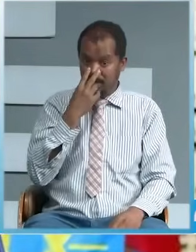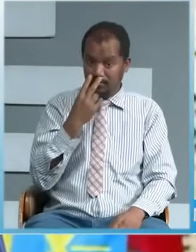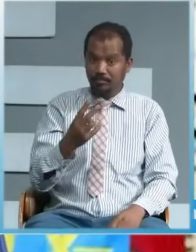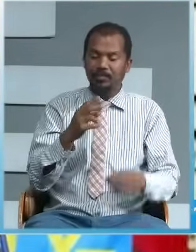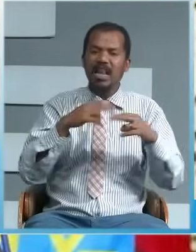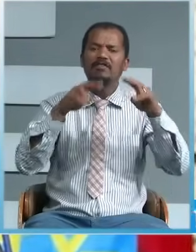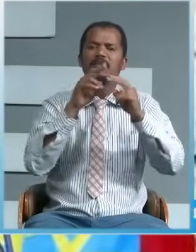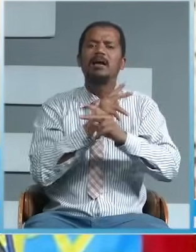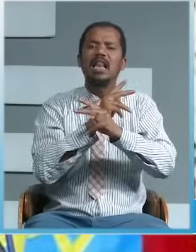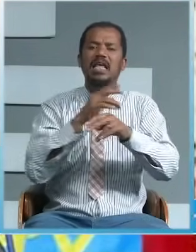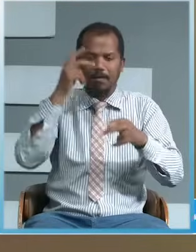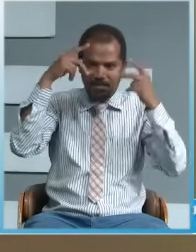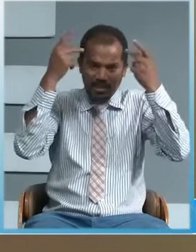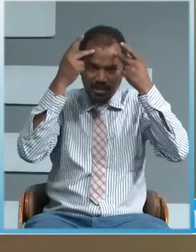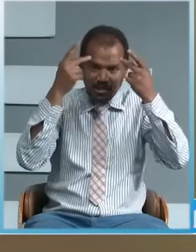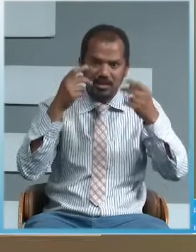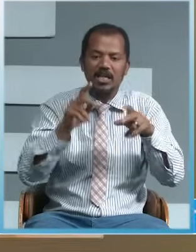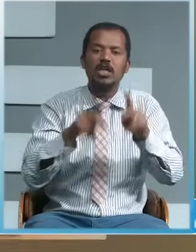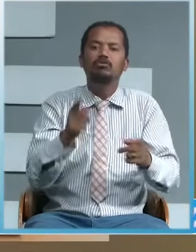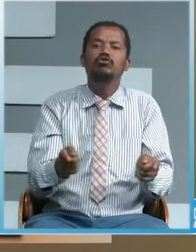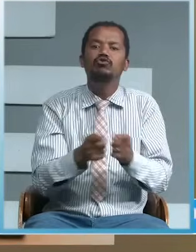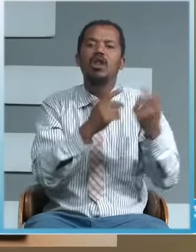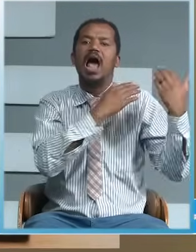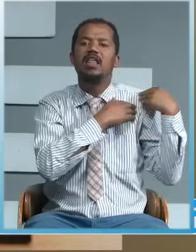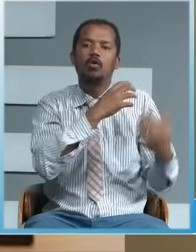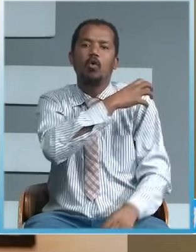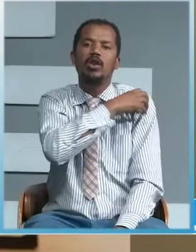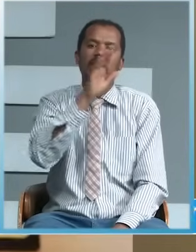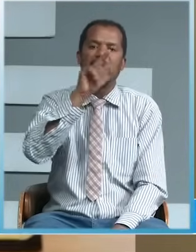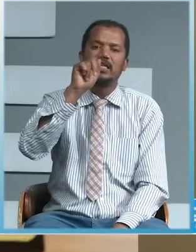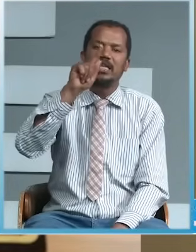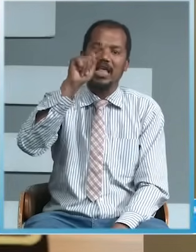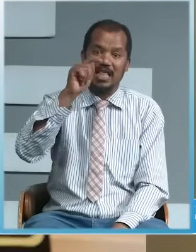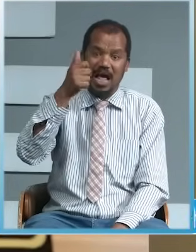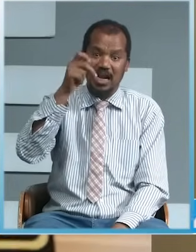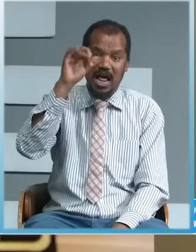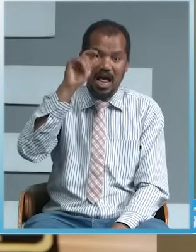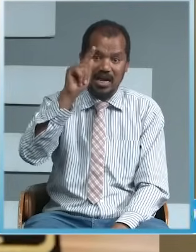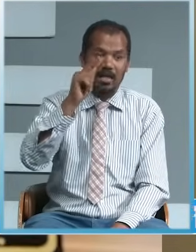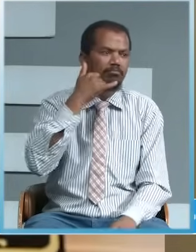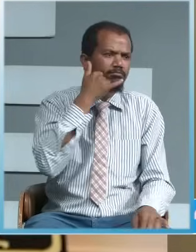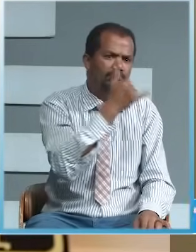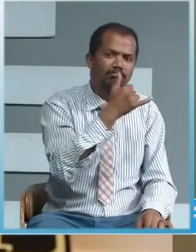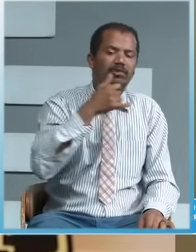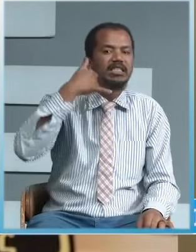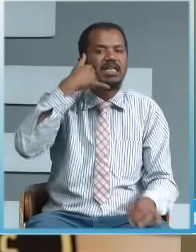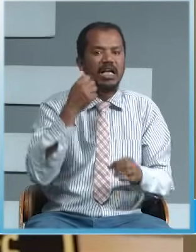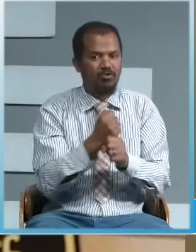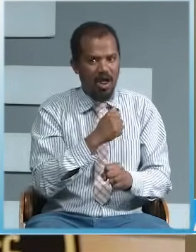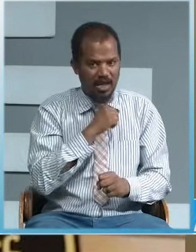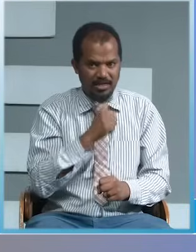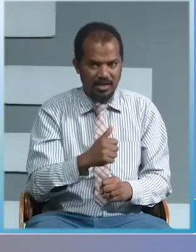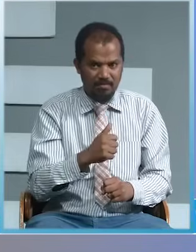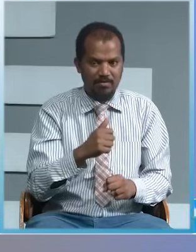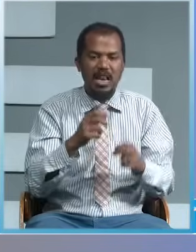በሚመለከት ለኢፌሪ መከላከያ ሚኒስቴር የህዝብ ግንኙነት ኃላፊ ኮሎኔል ጌትነት አዳነ ብንደውልላቸውም ስልካቸው